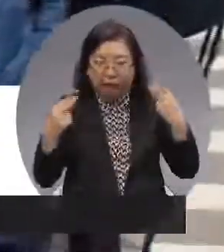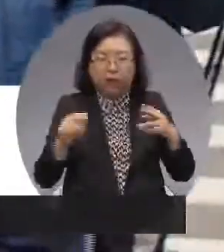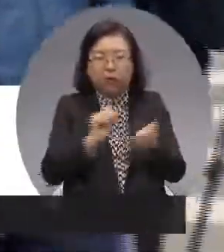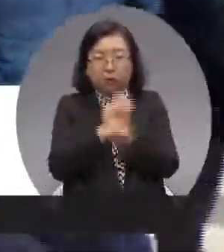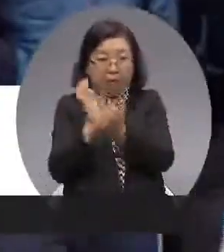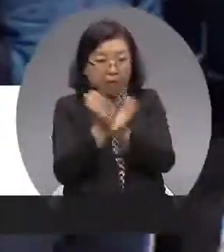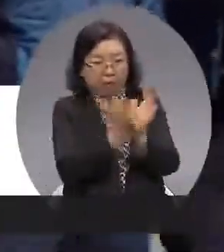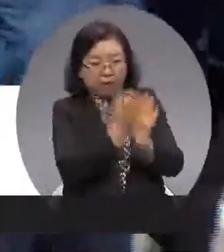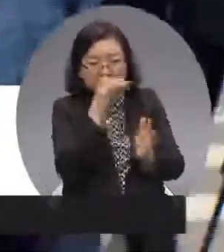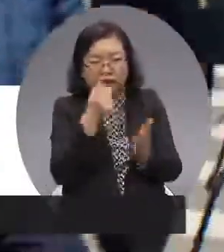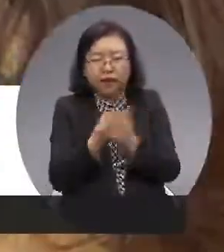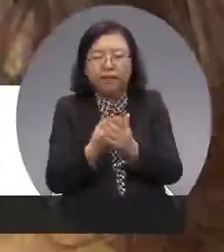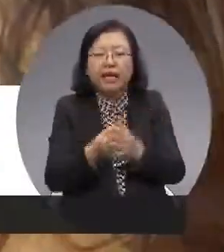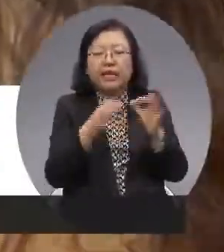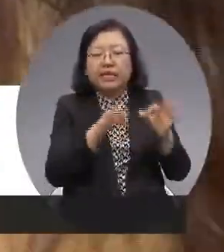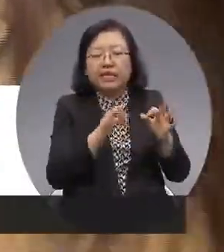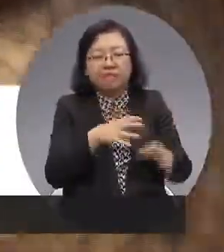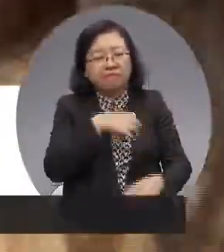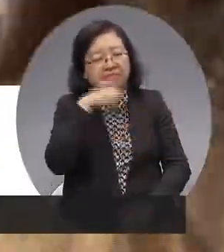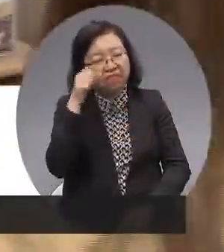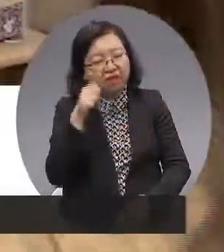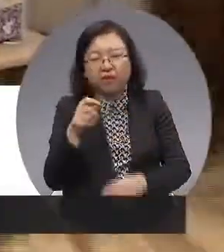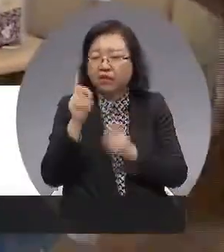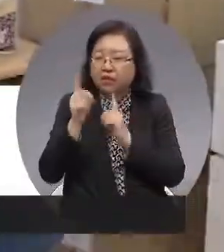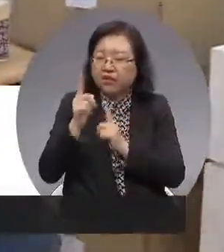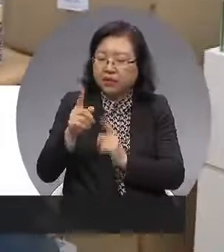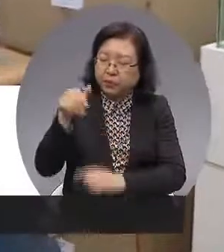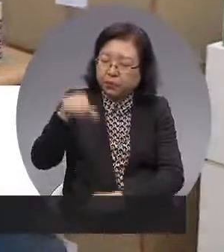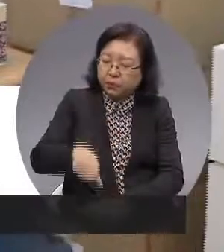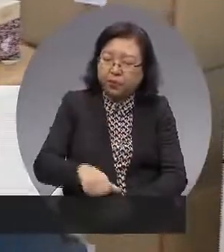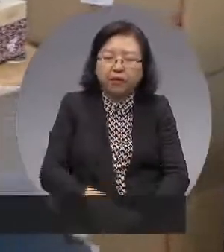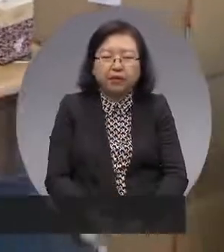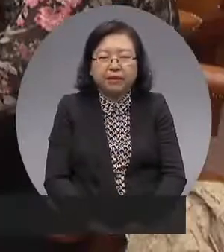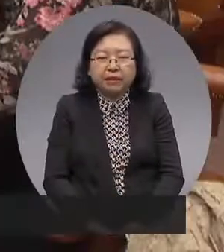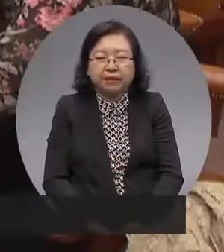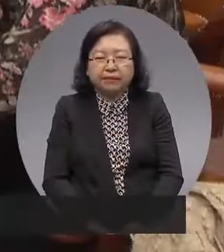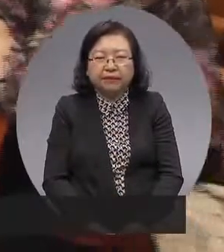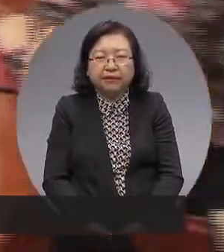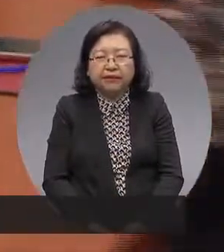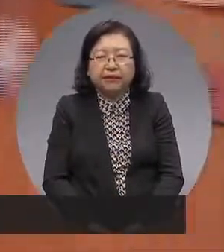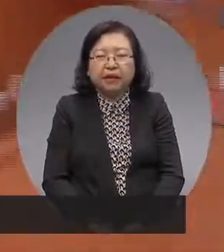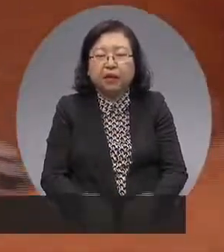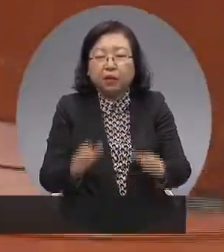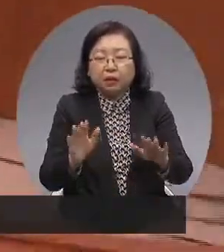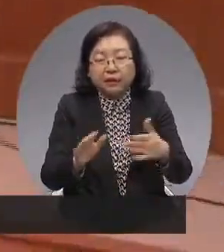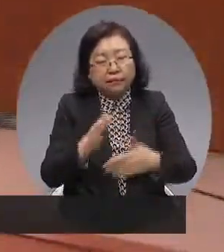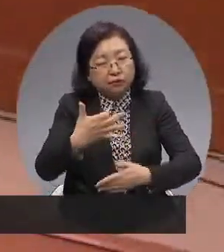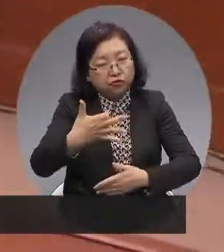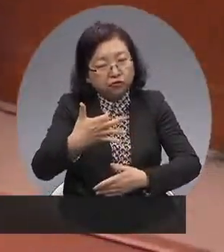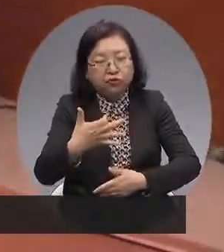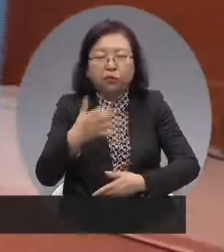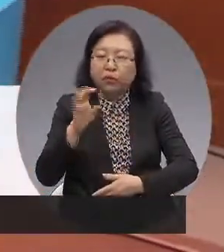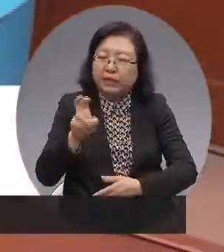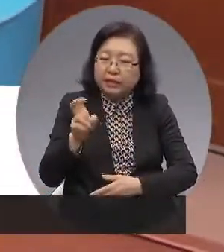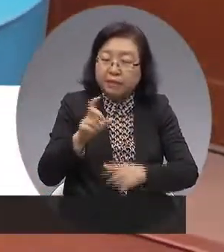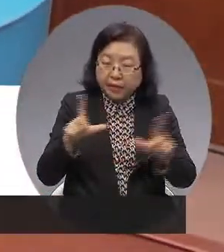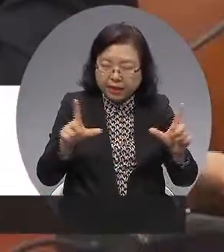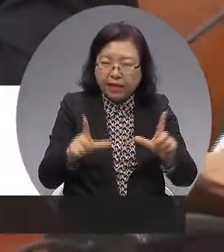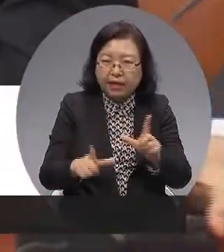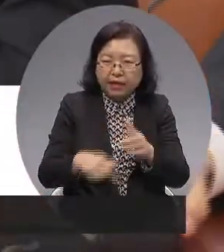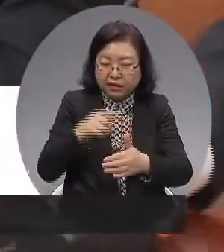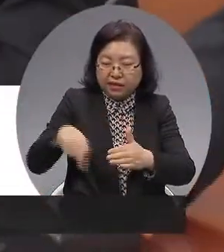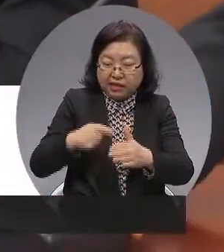전 장관은 넘어섰고 이 전 의원은 고배를 마셨습니다. 오는 19일과 20일 진행될